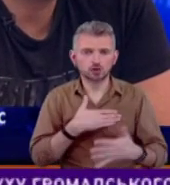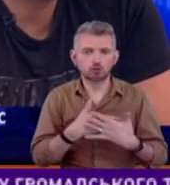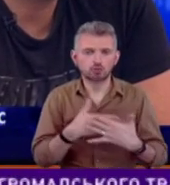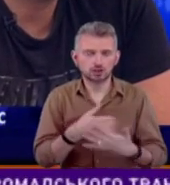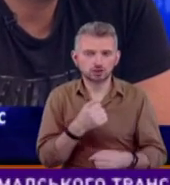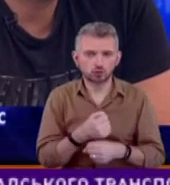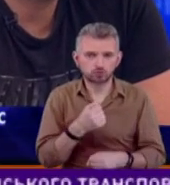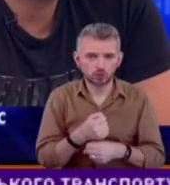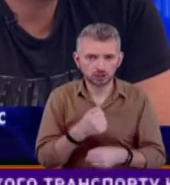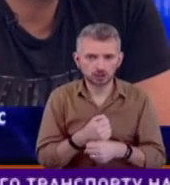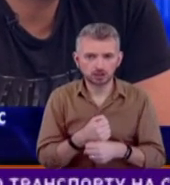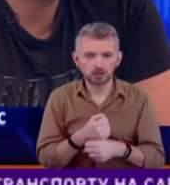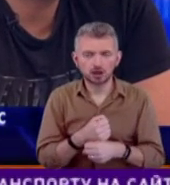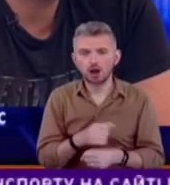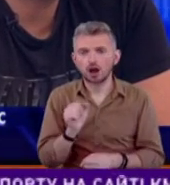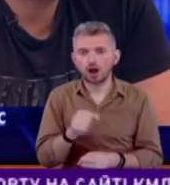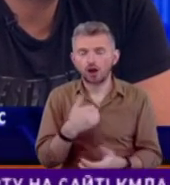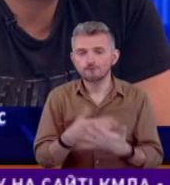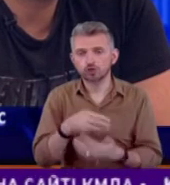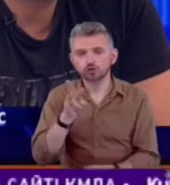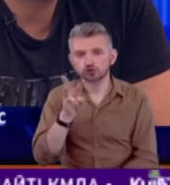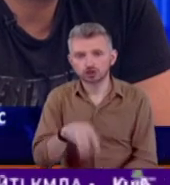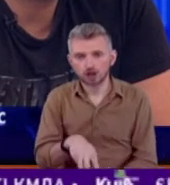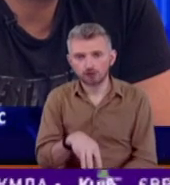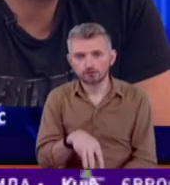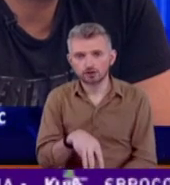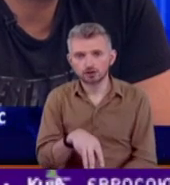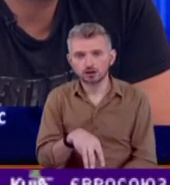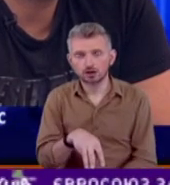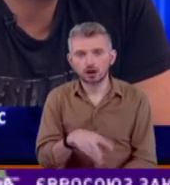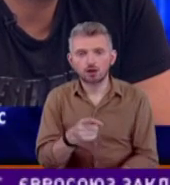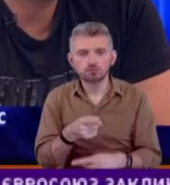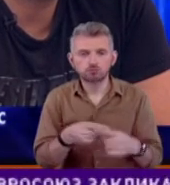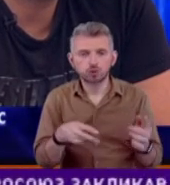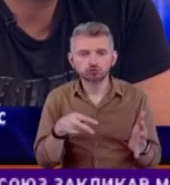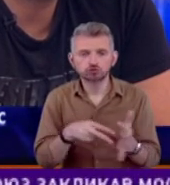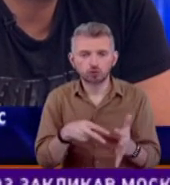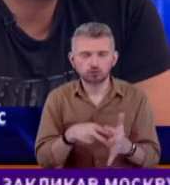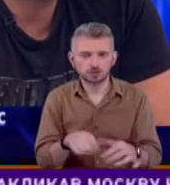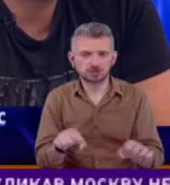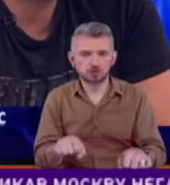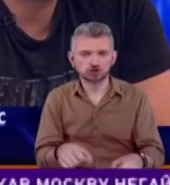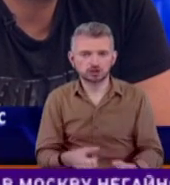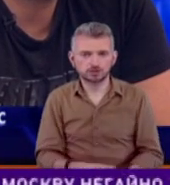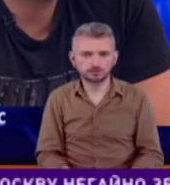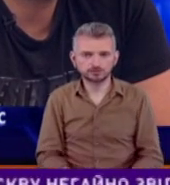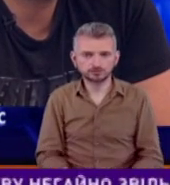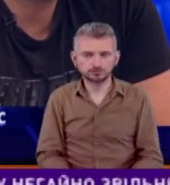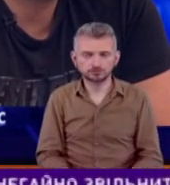громадські роботи, а от штраф от полстоимости машини.